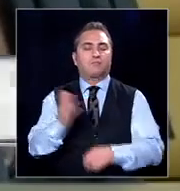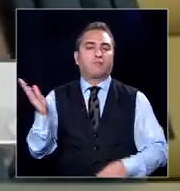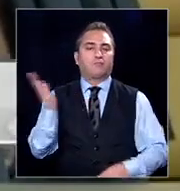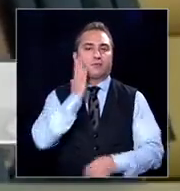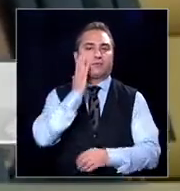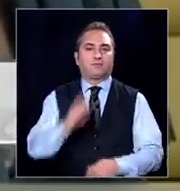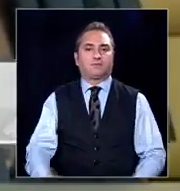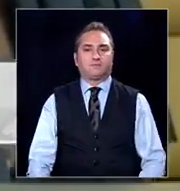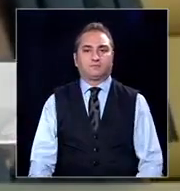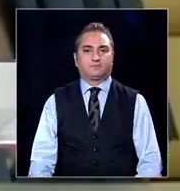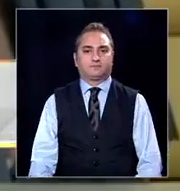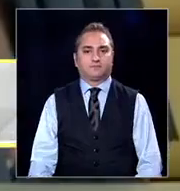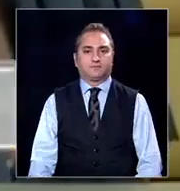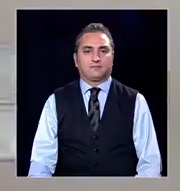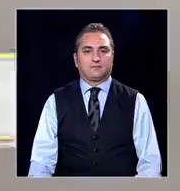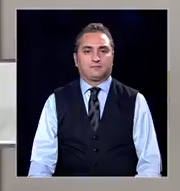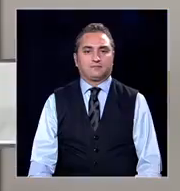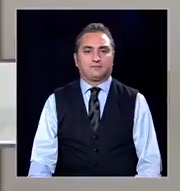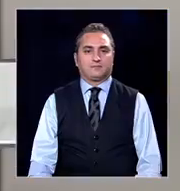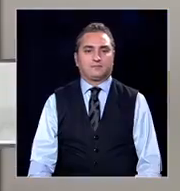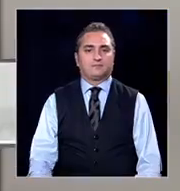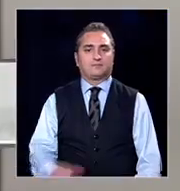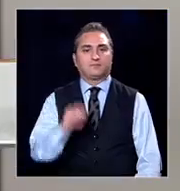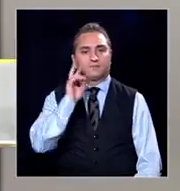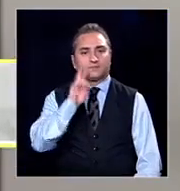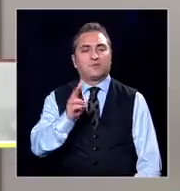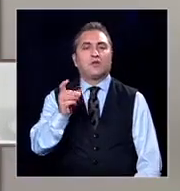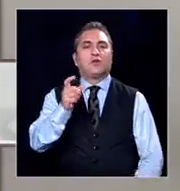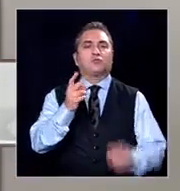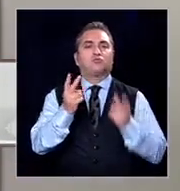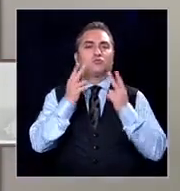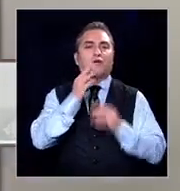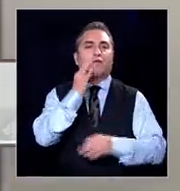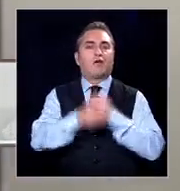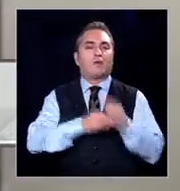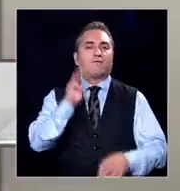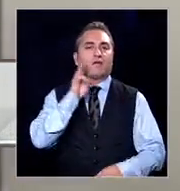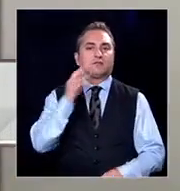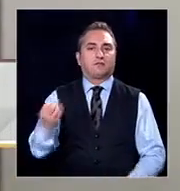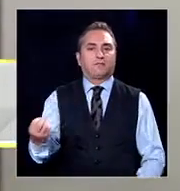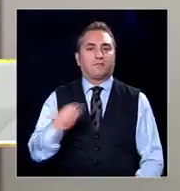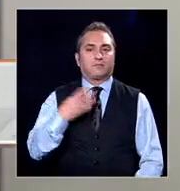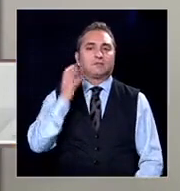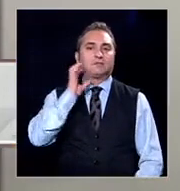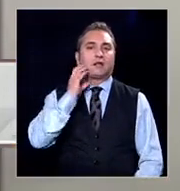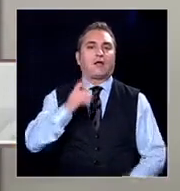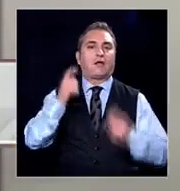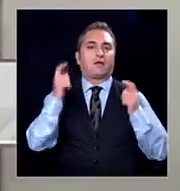Tokatladı, üzerimize de kalasla saldırdı. Görüntü Show Haber WhatsApp ihbar hattına Sakarya'dan yollandı.